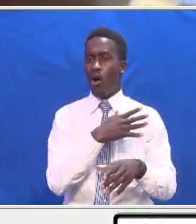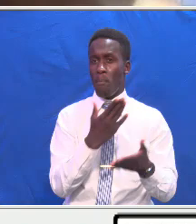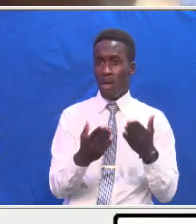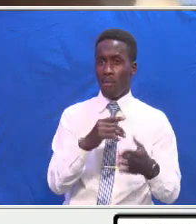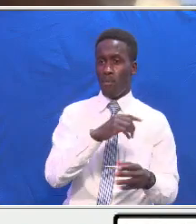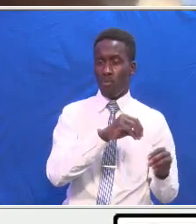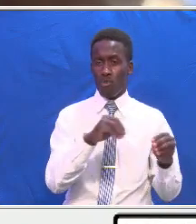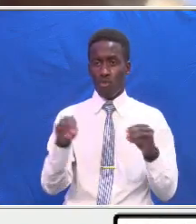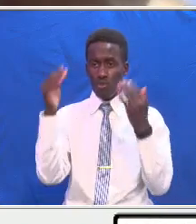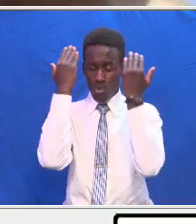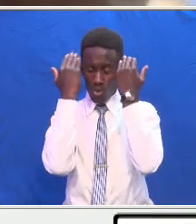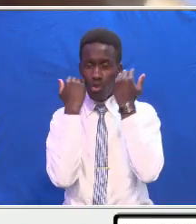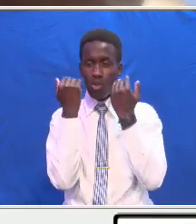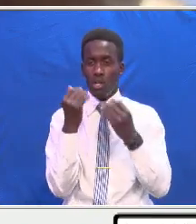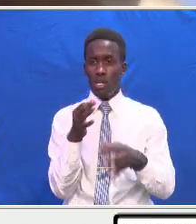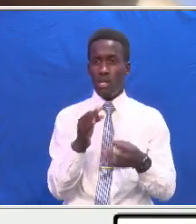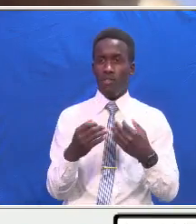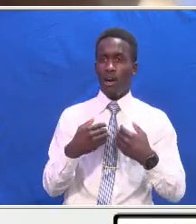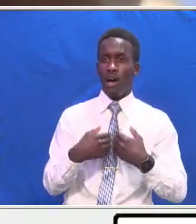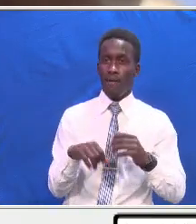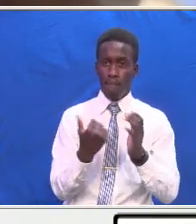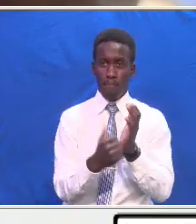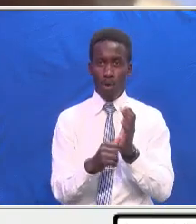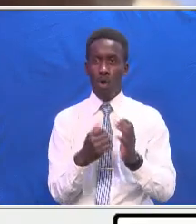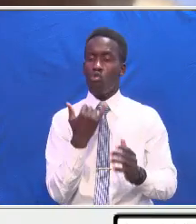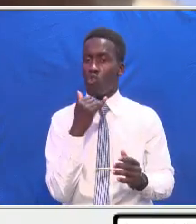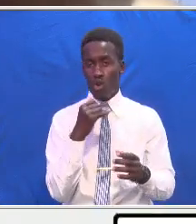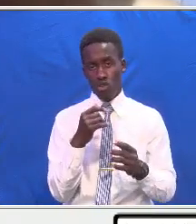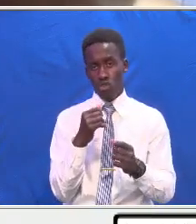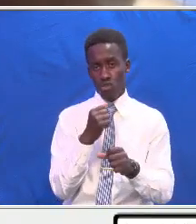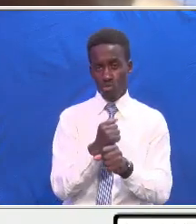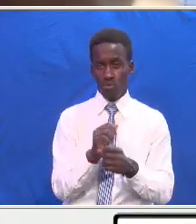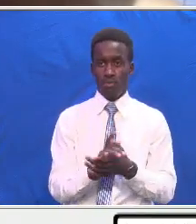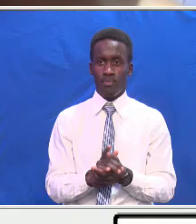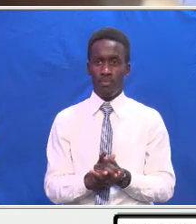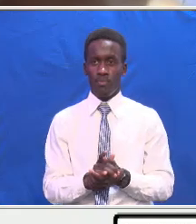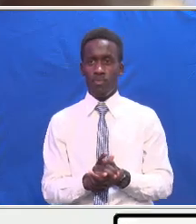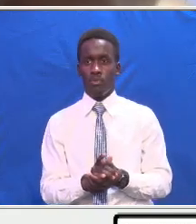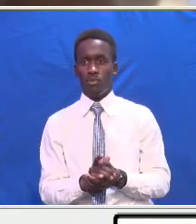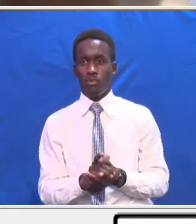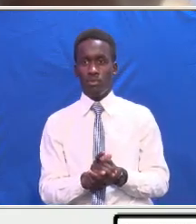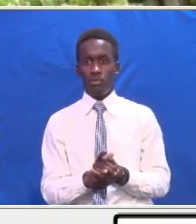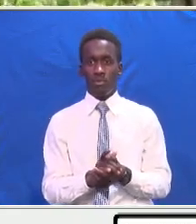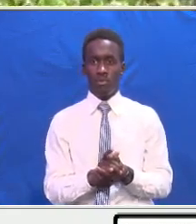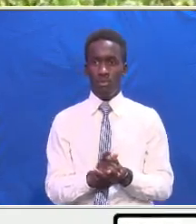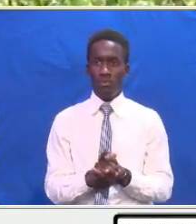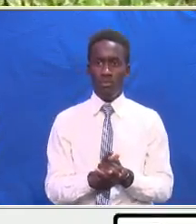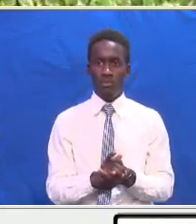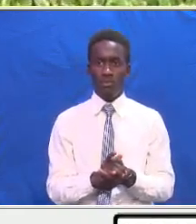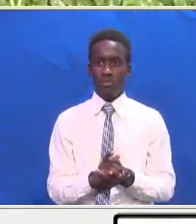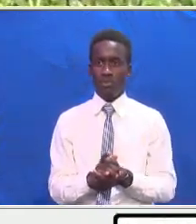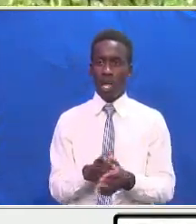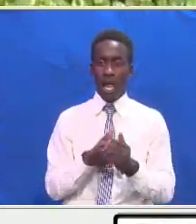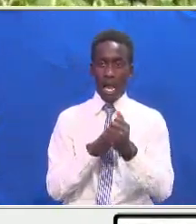The information we are receiving, he's just been held here, but he was arrested and charges have been preferred by the DCI. Viongozi